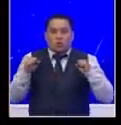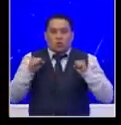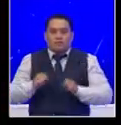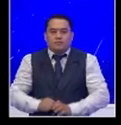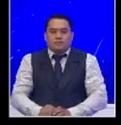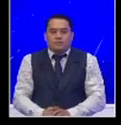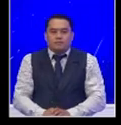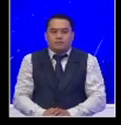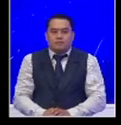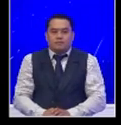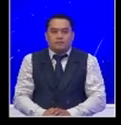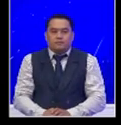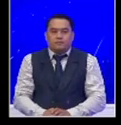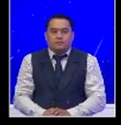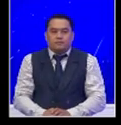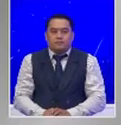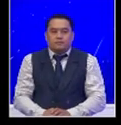спорта Алматинской области.